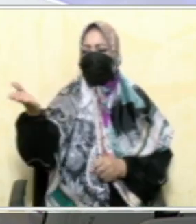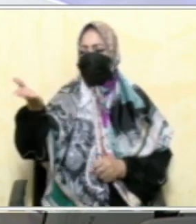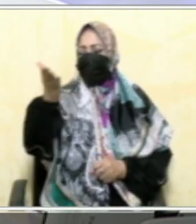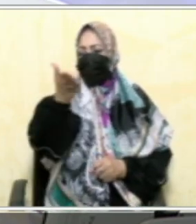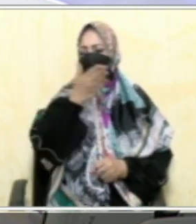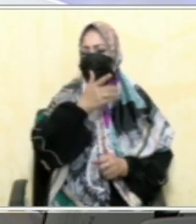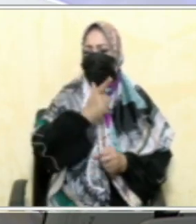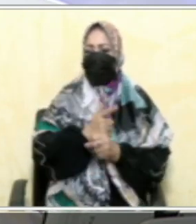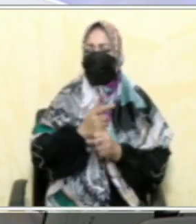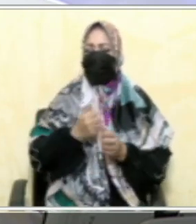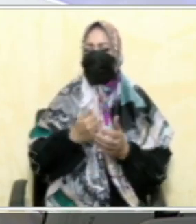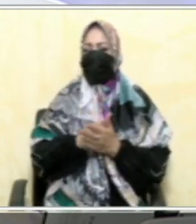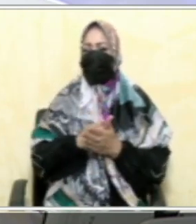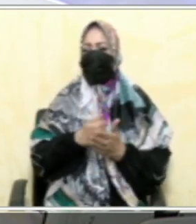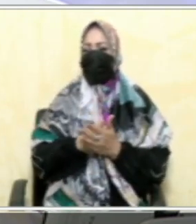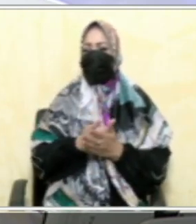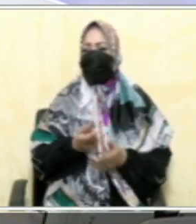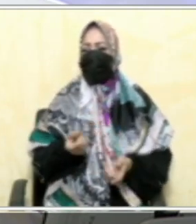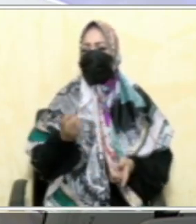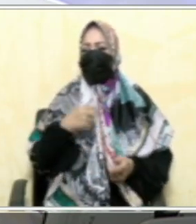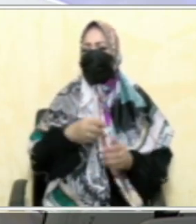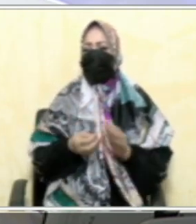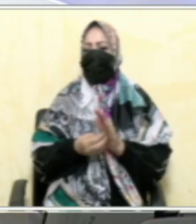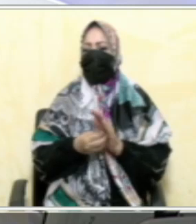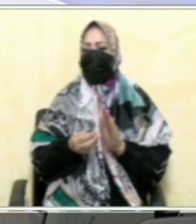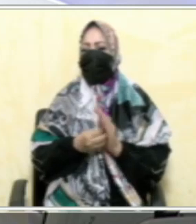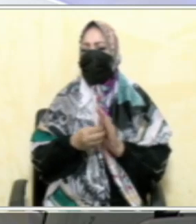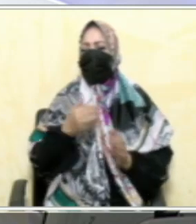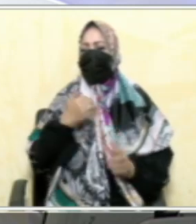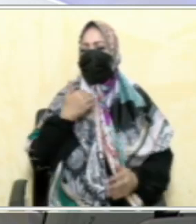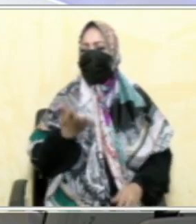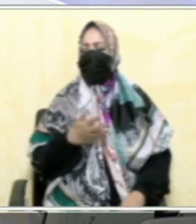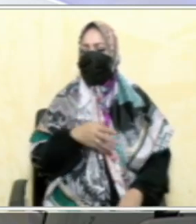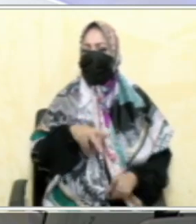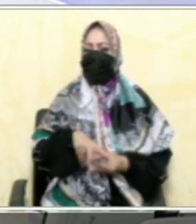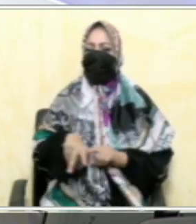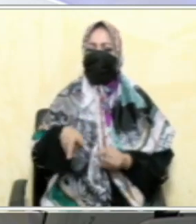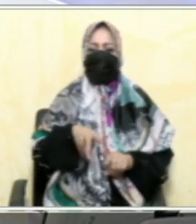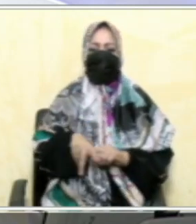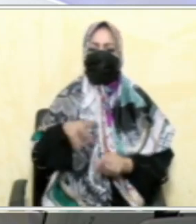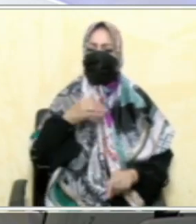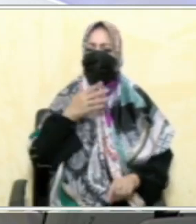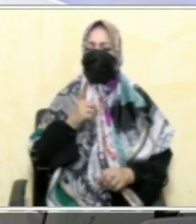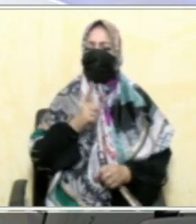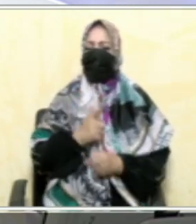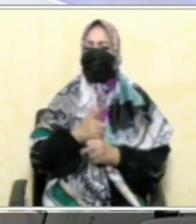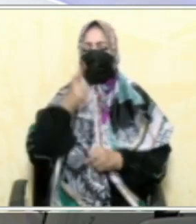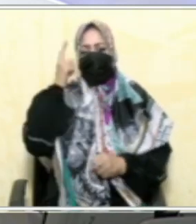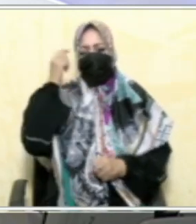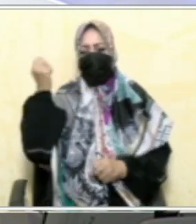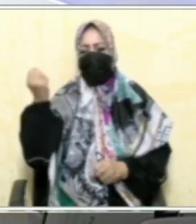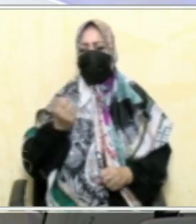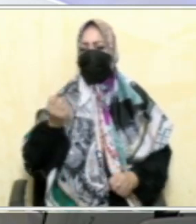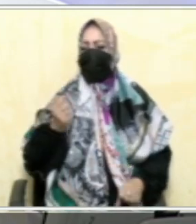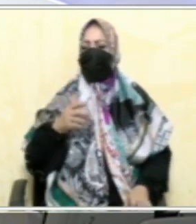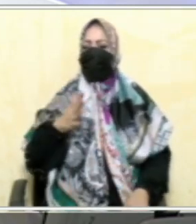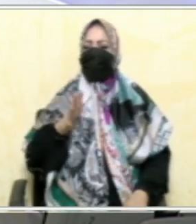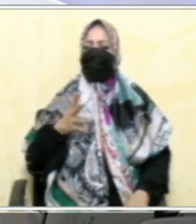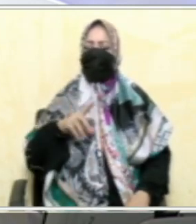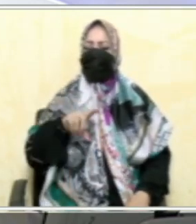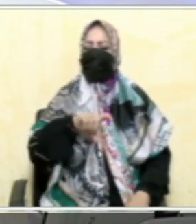أصبح كثير من الطلبة اليوم يتخرجون من جامعاتنا يعانون ضعفا شديدا، عدم